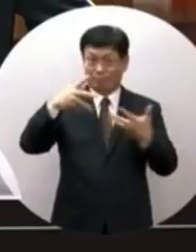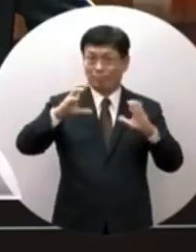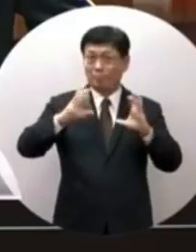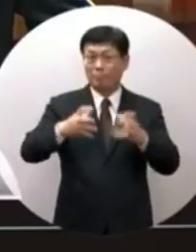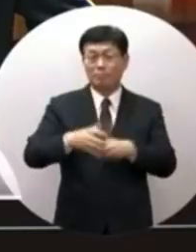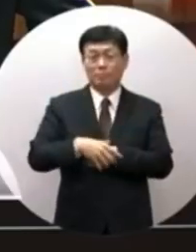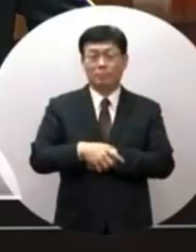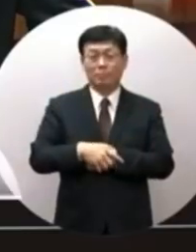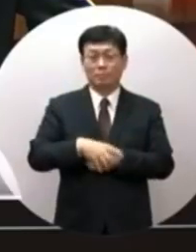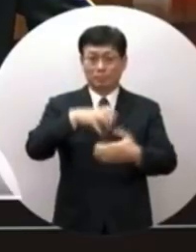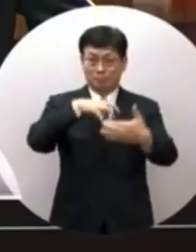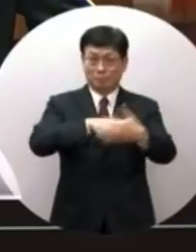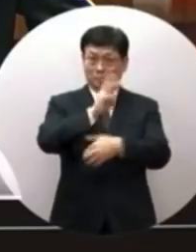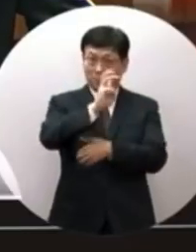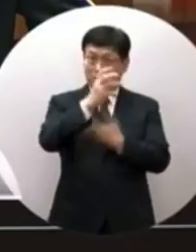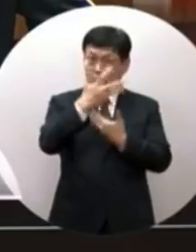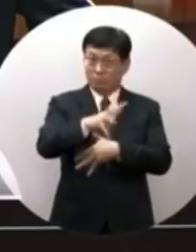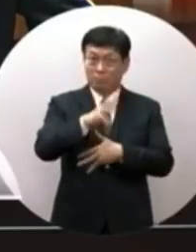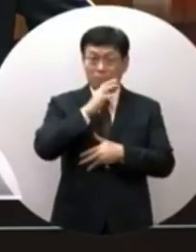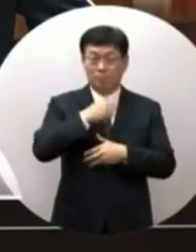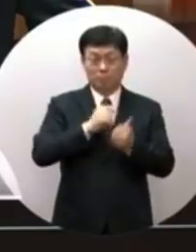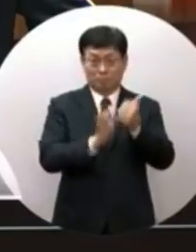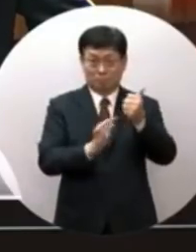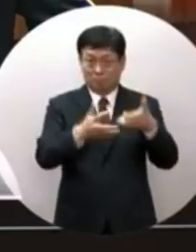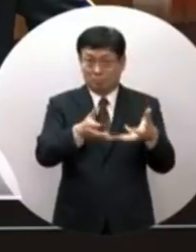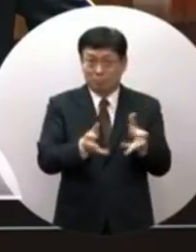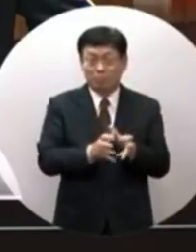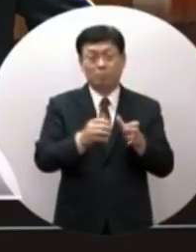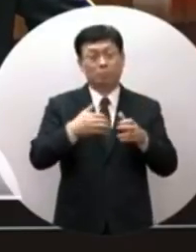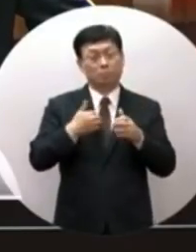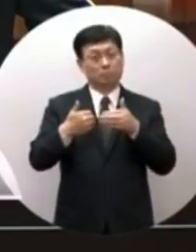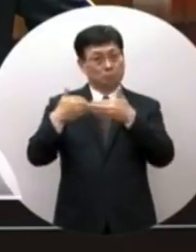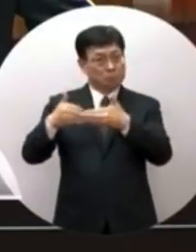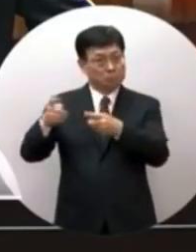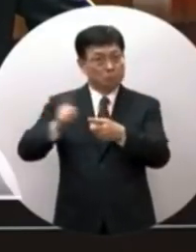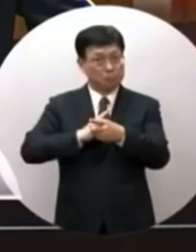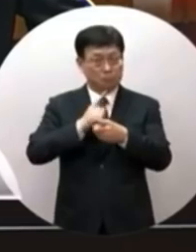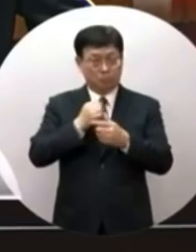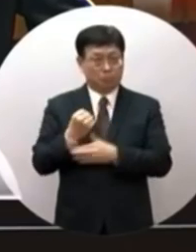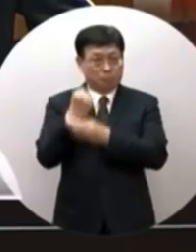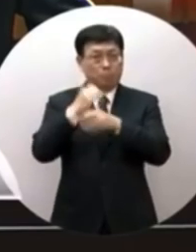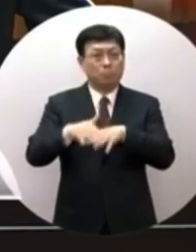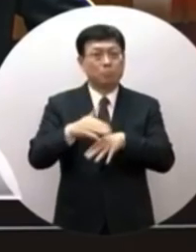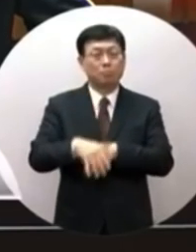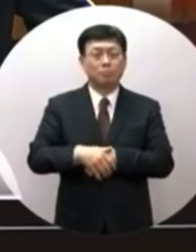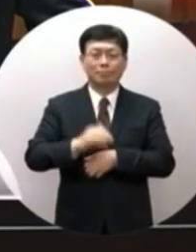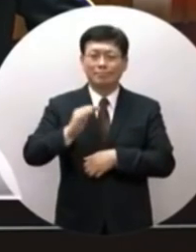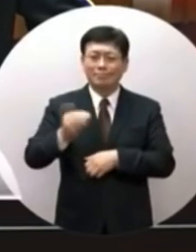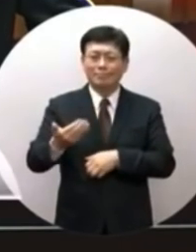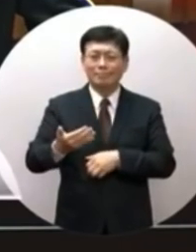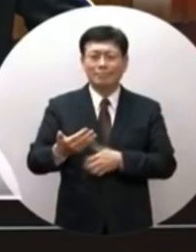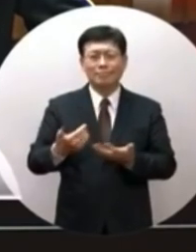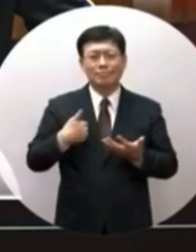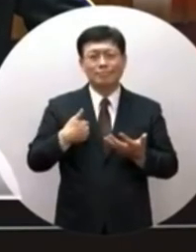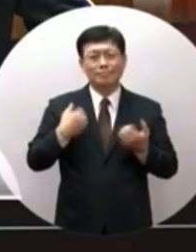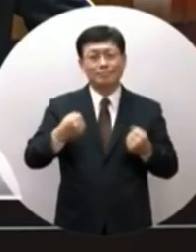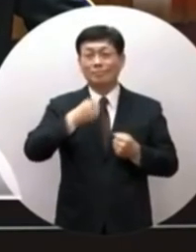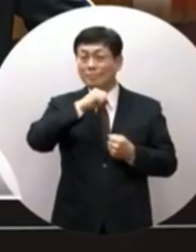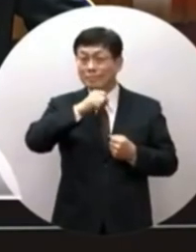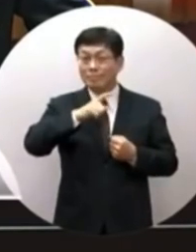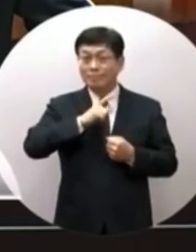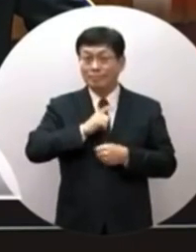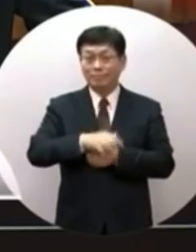家、30多个国际组织到大陆表示为你支持，但是咱在台